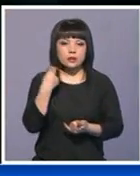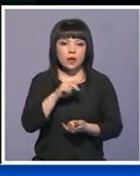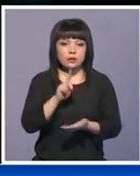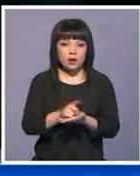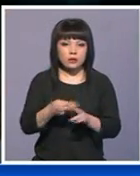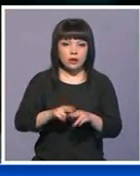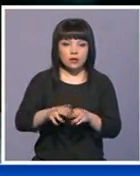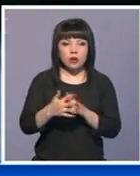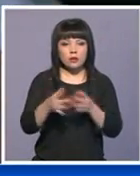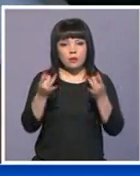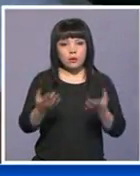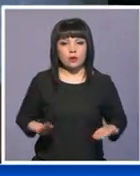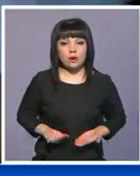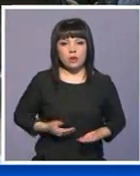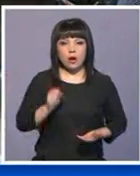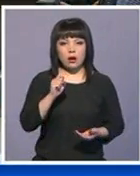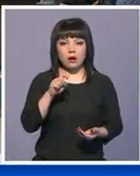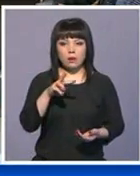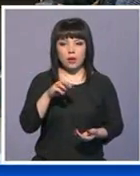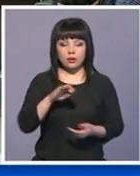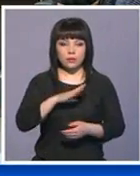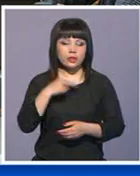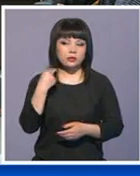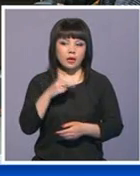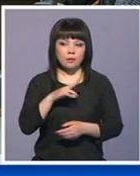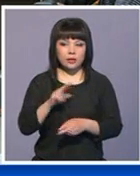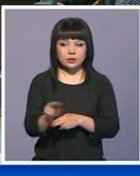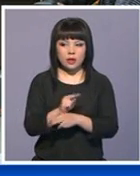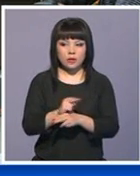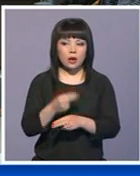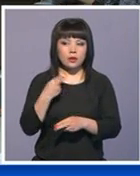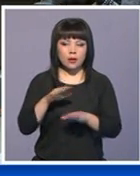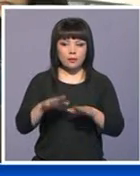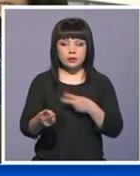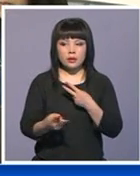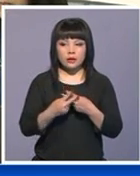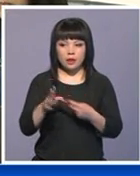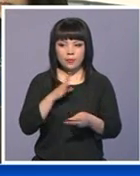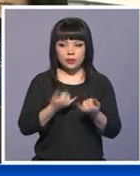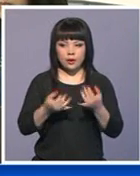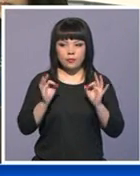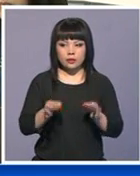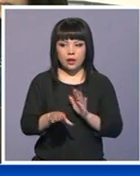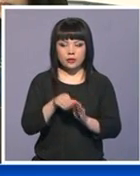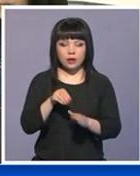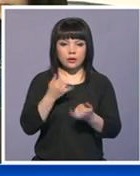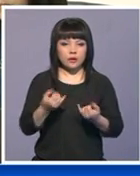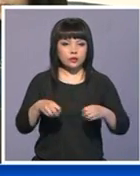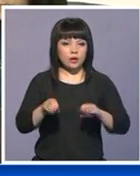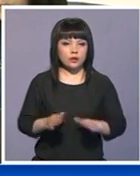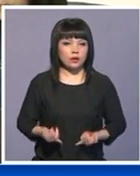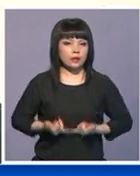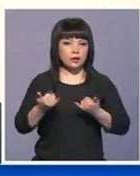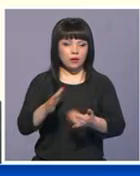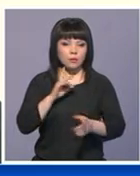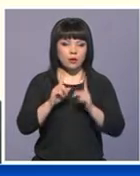жоқ қарапайым ауыл тұрғыны Ахметов түзеу колониясында отыр. Әділет басқармасының бұрынғы басшысына қатысты әділ шешім осы. Бұдан бөлек бүгінгі